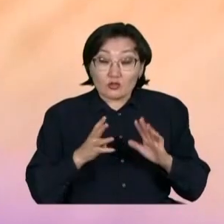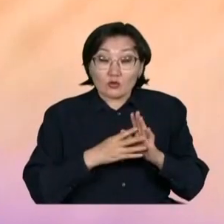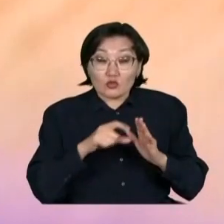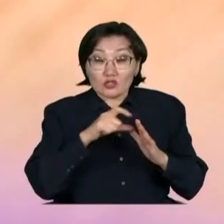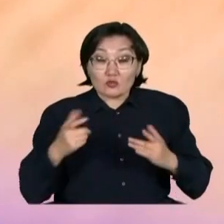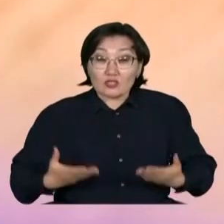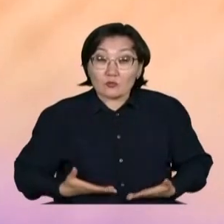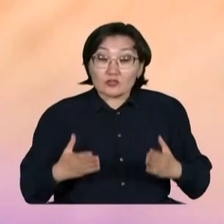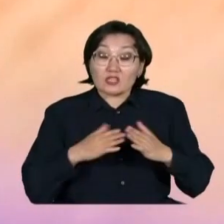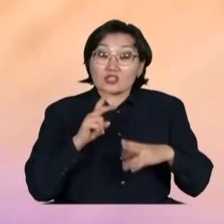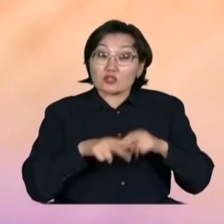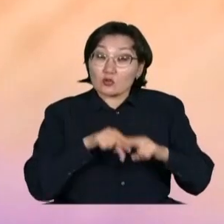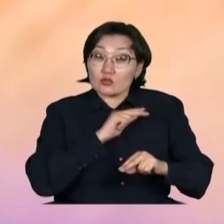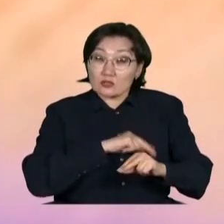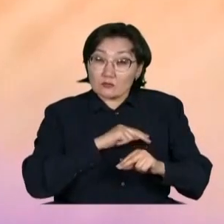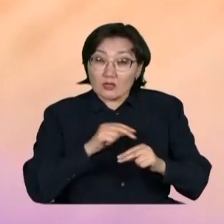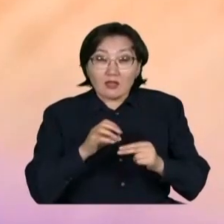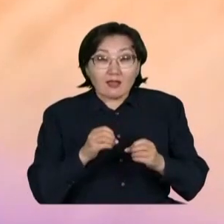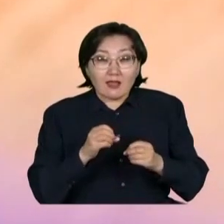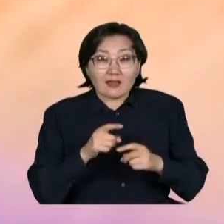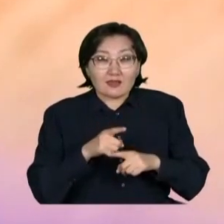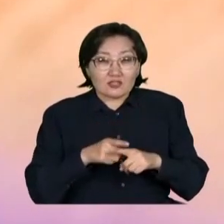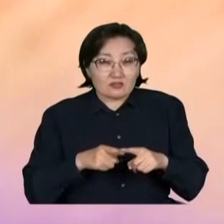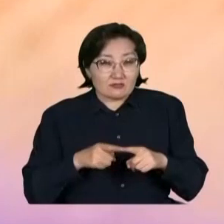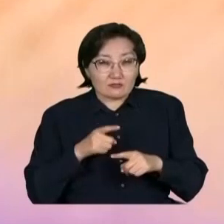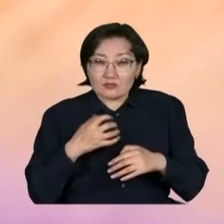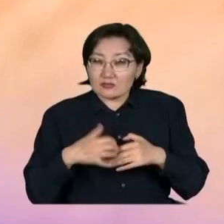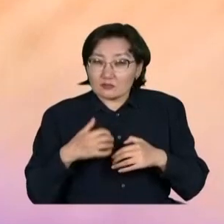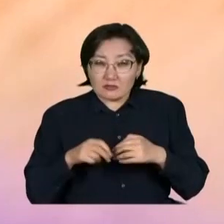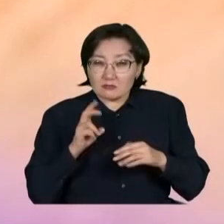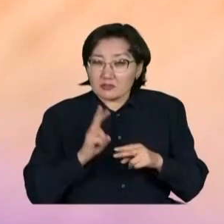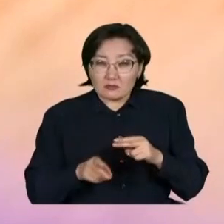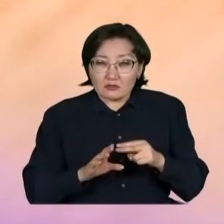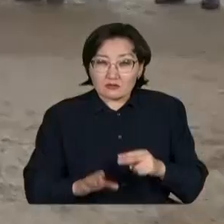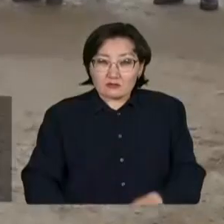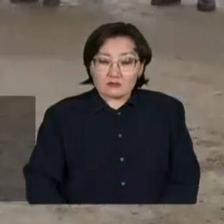қабатты тұрғын үйді салу жұмыстары әлі бел ортасына да жетпеген.